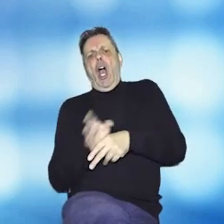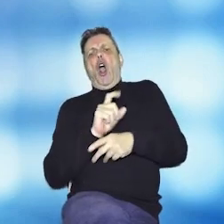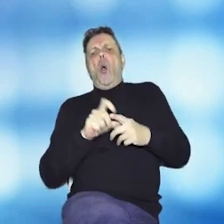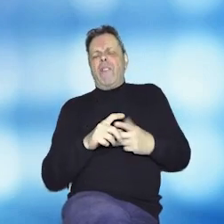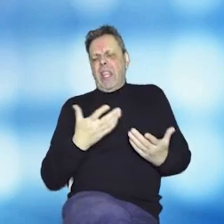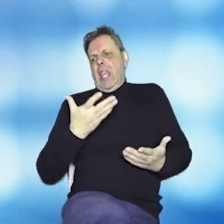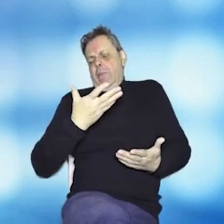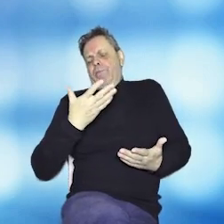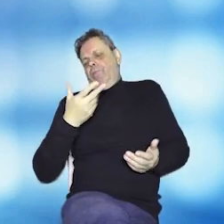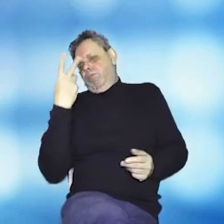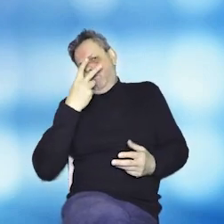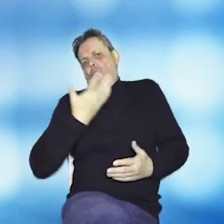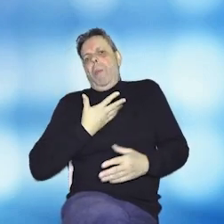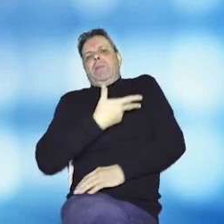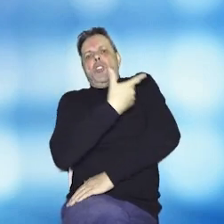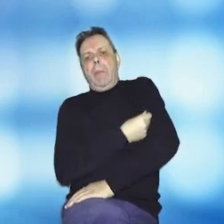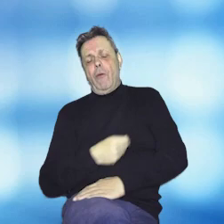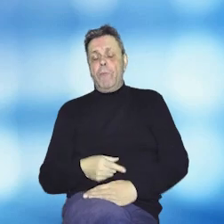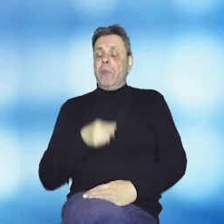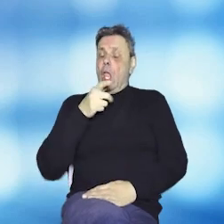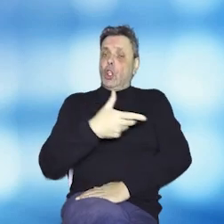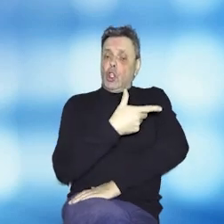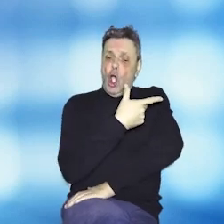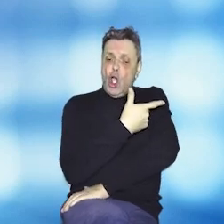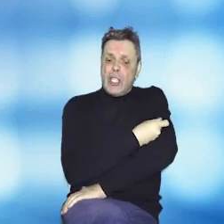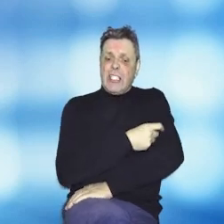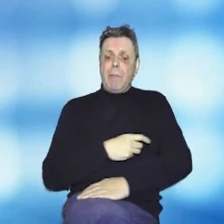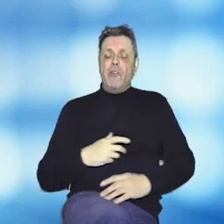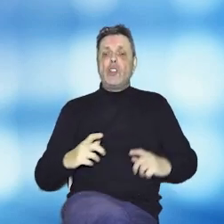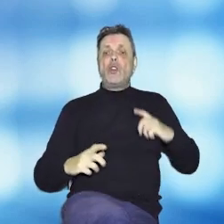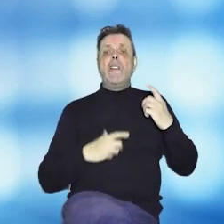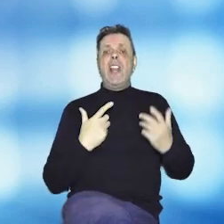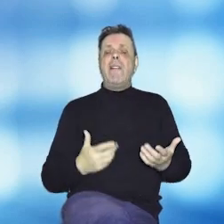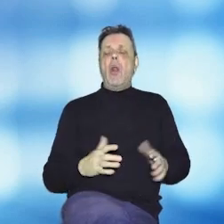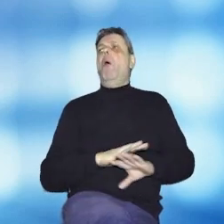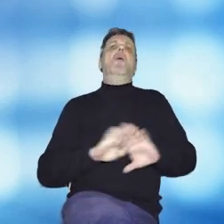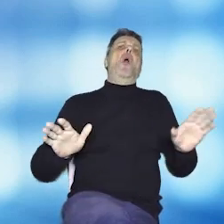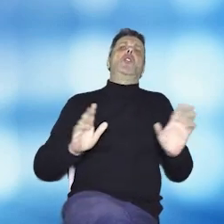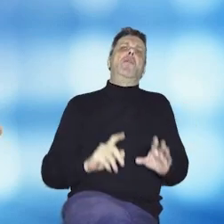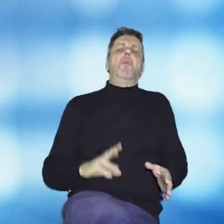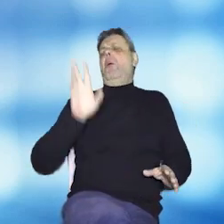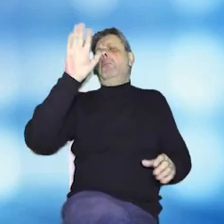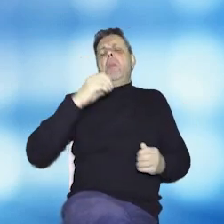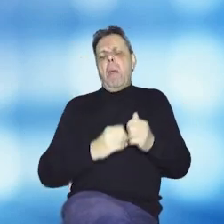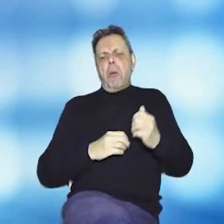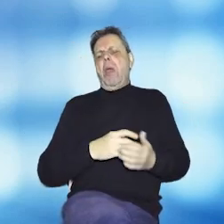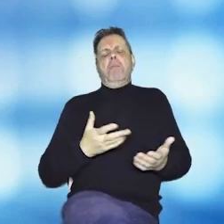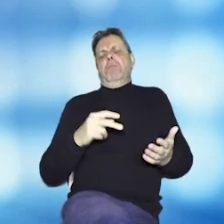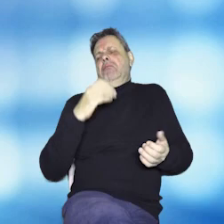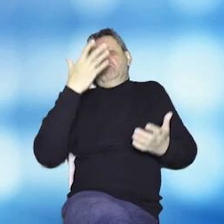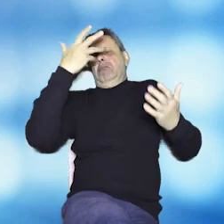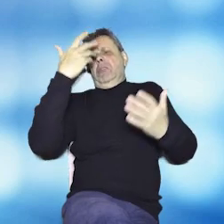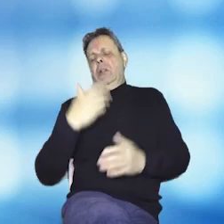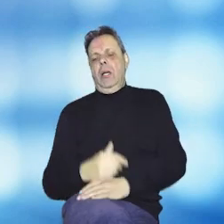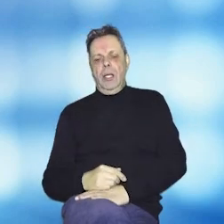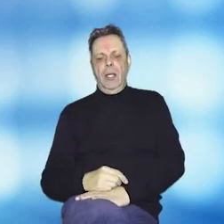razvilo cjepivo, jel da. Pa onda se je to cjepivo doživljavalo zdravo za gotovo. Pa nije problem napraviti to cjepivo,